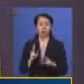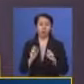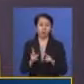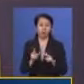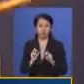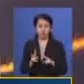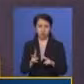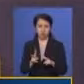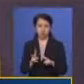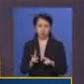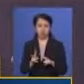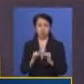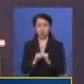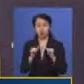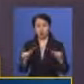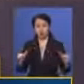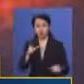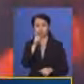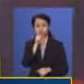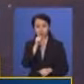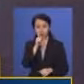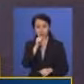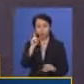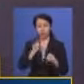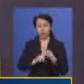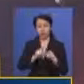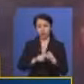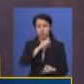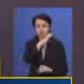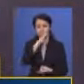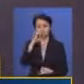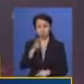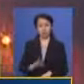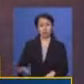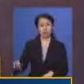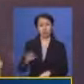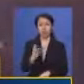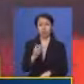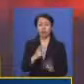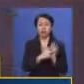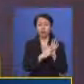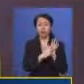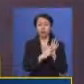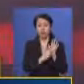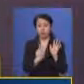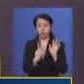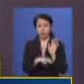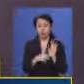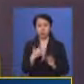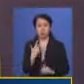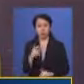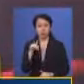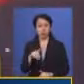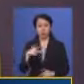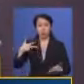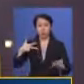опасности распространения птичьего гриппа в Северо-Казахстанской области, было выделено еще 873 тысячи доз, что